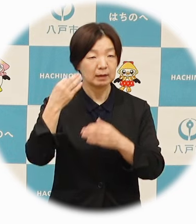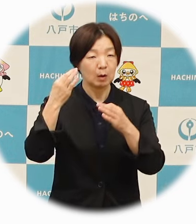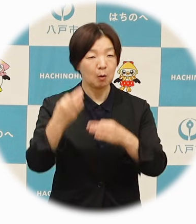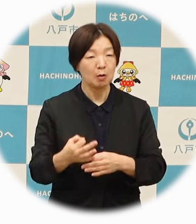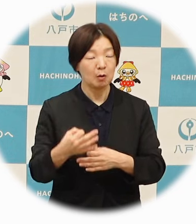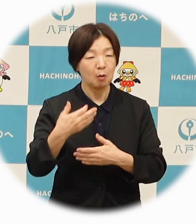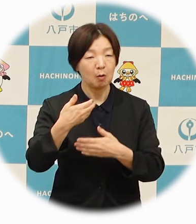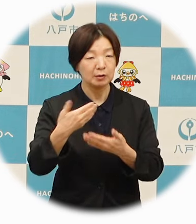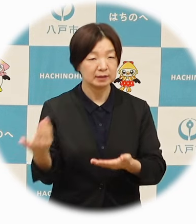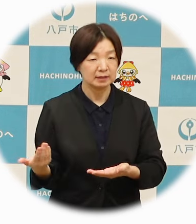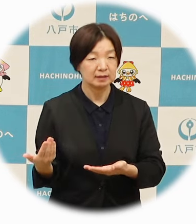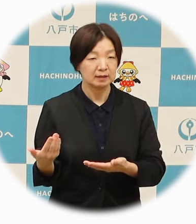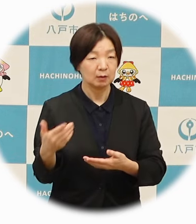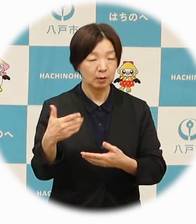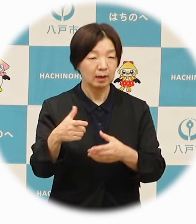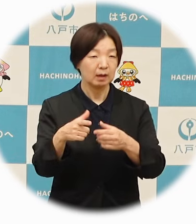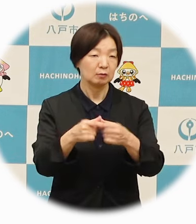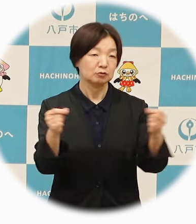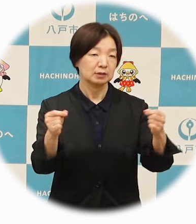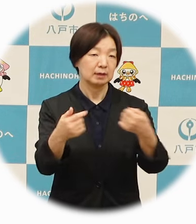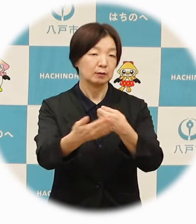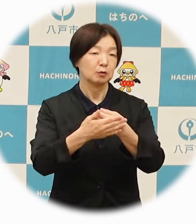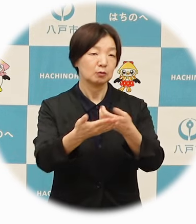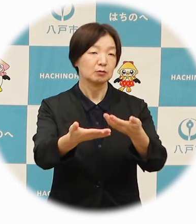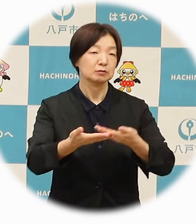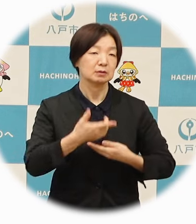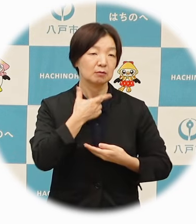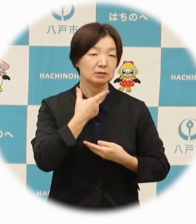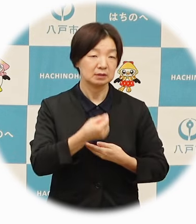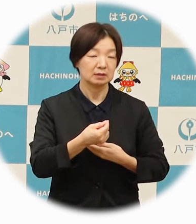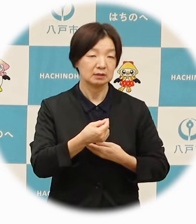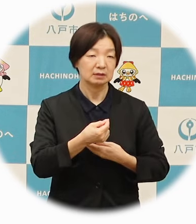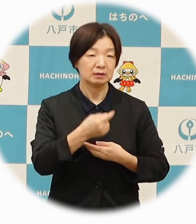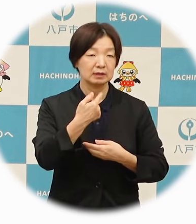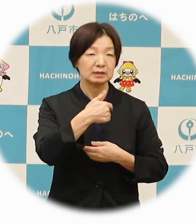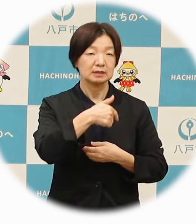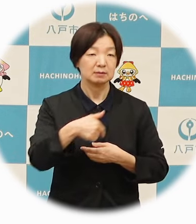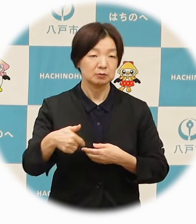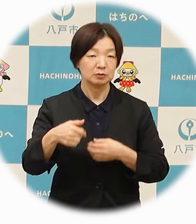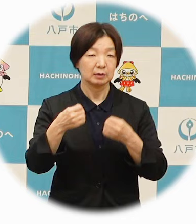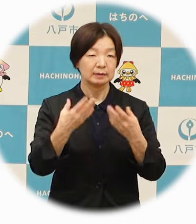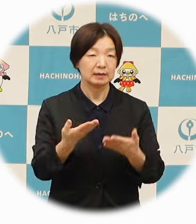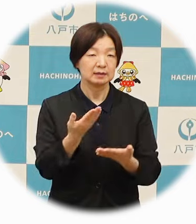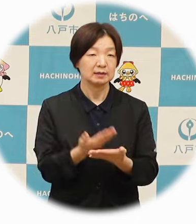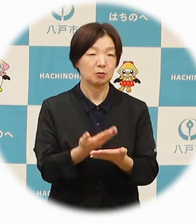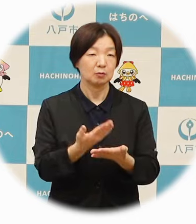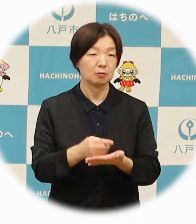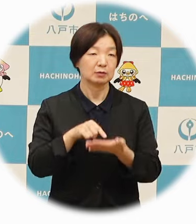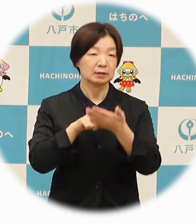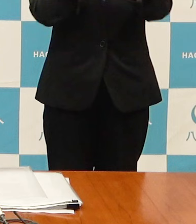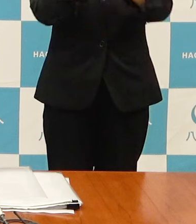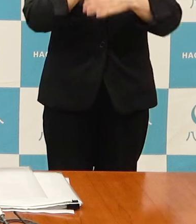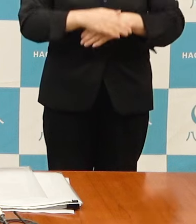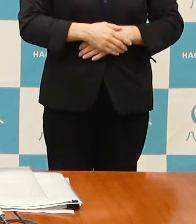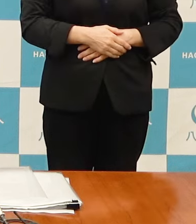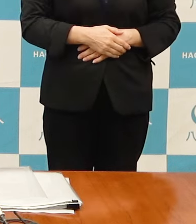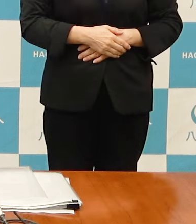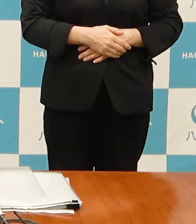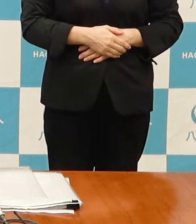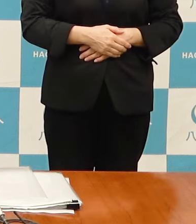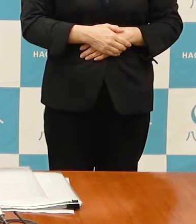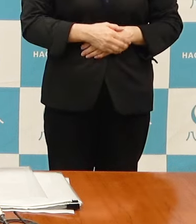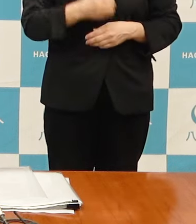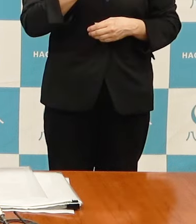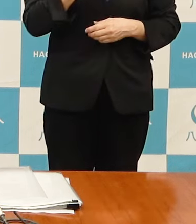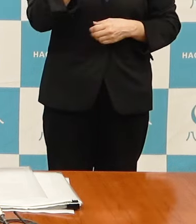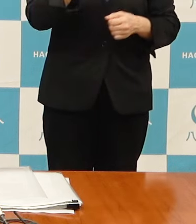に係る国への働きかけを追加し、一部新規として要望するものであります。令和7